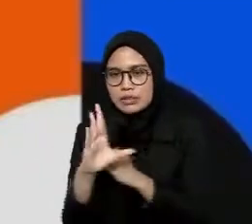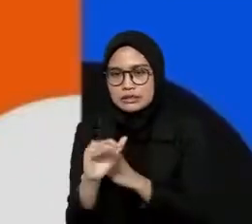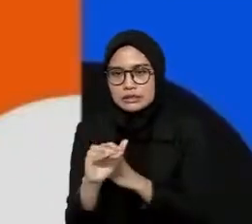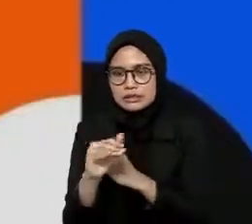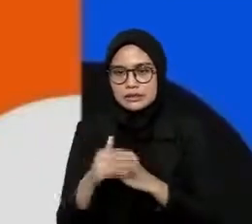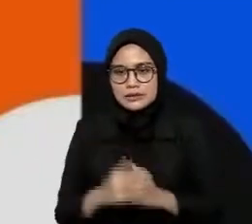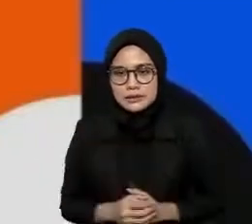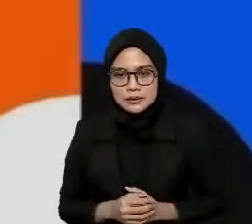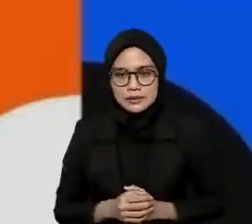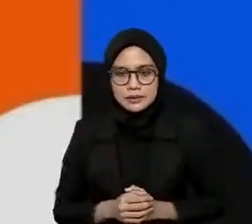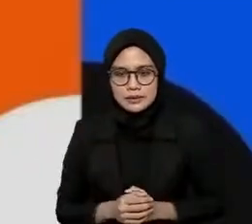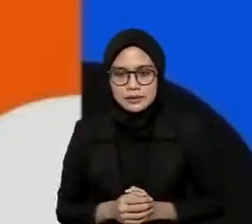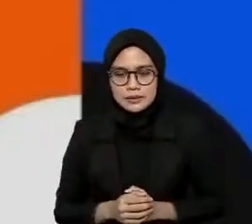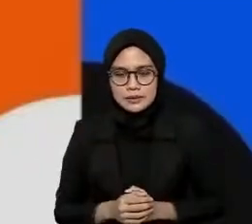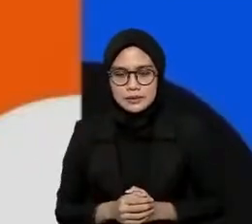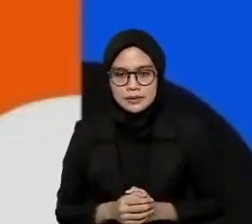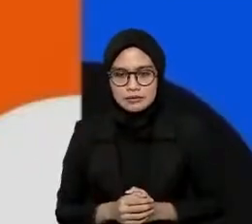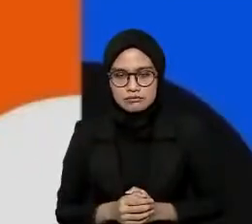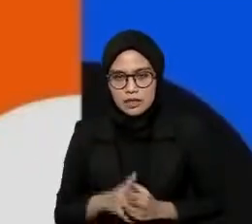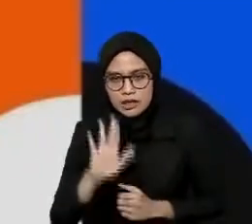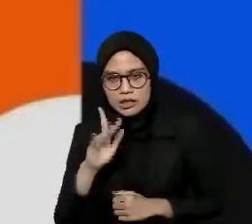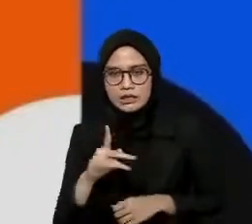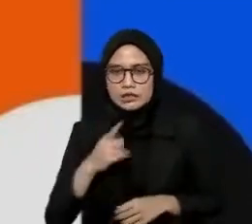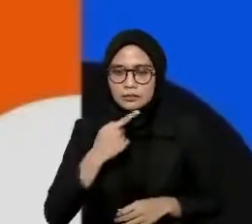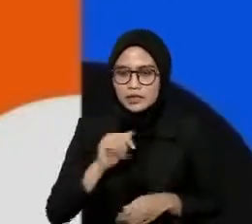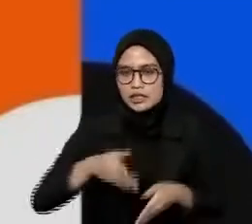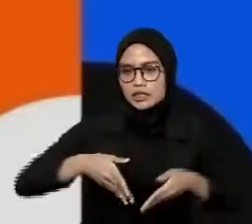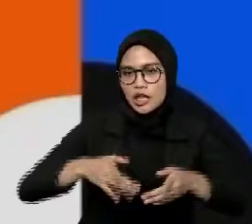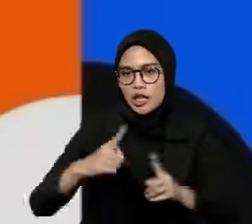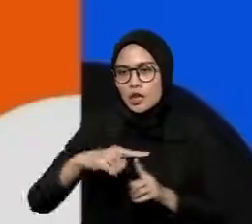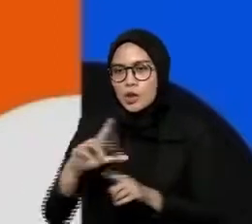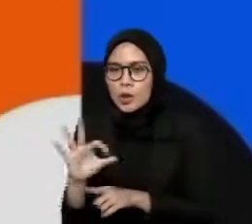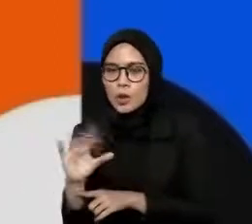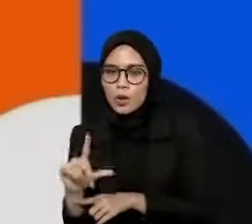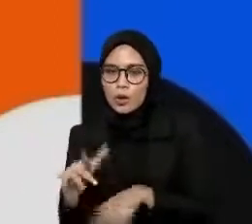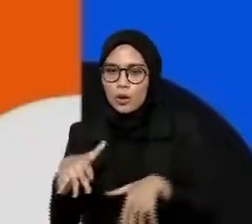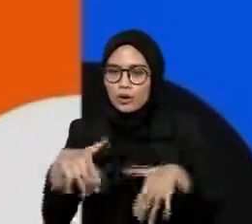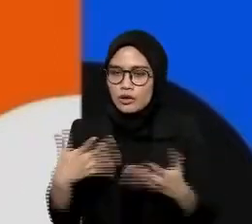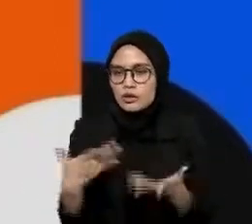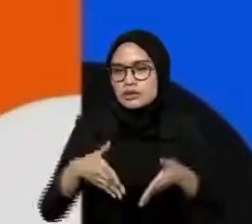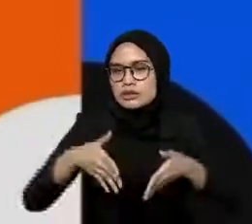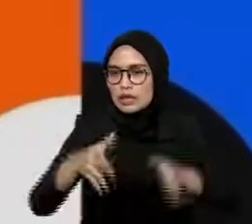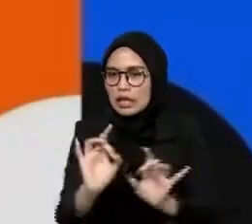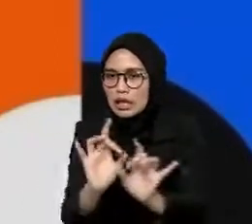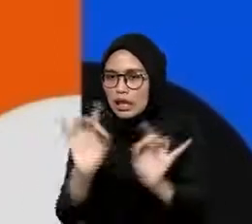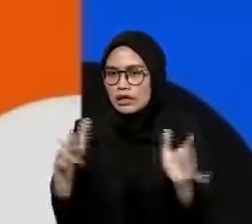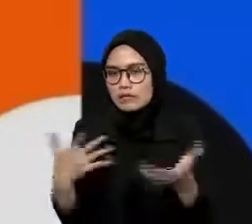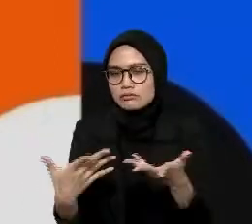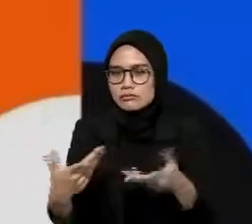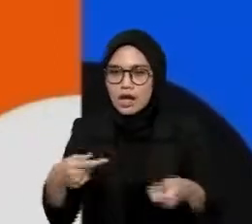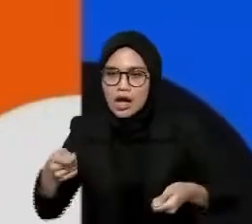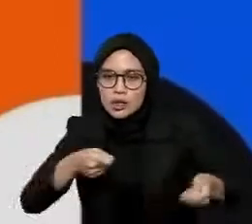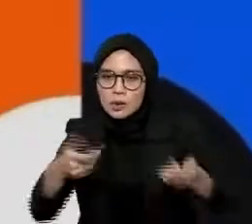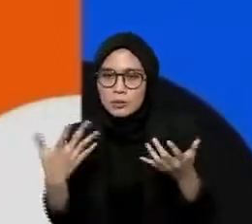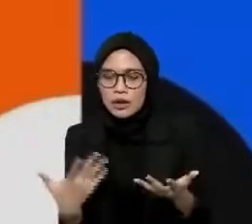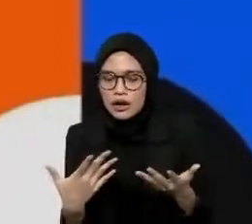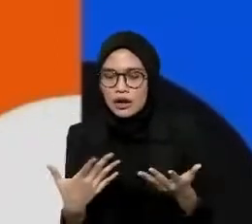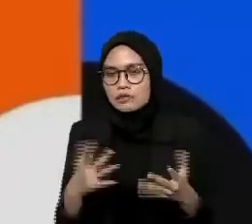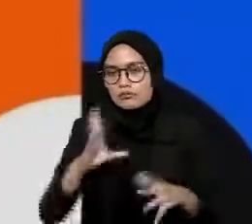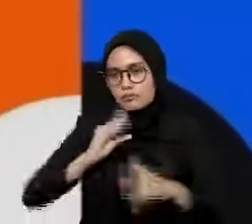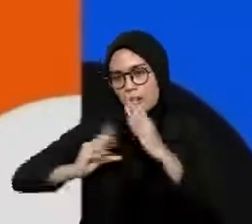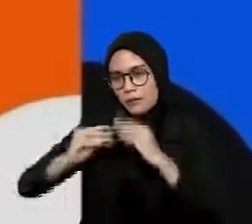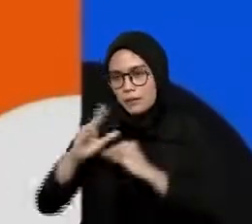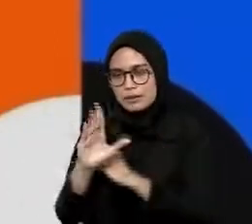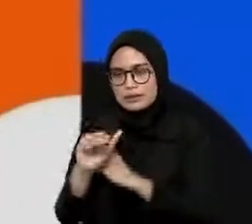tentunya nanti bagaimana pengaturan di jalan tol, di jalan-jalan arteri, dan juga di jalur-jalur darat lainnya. Demikian hal-hal umum